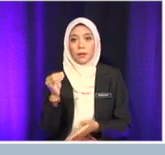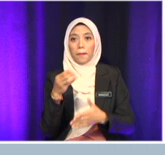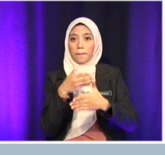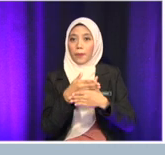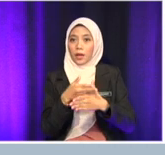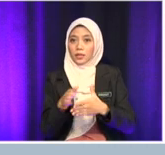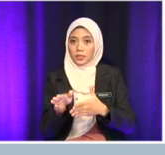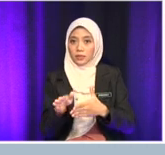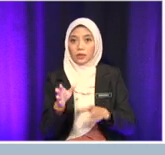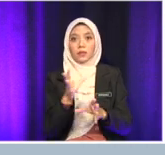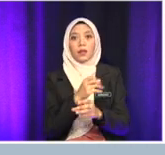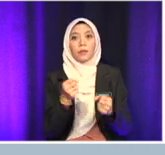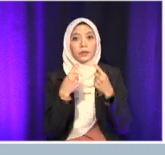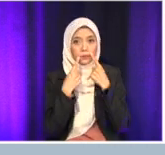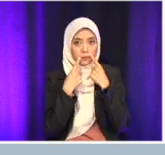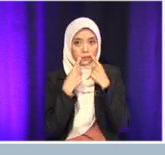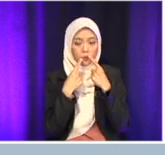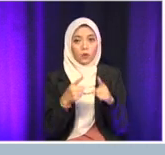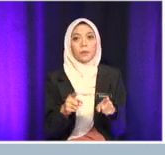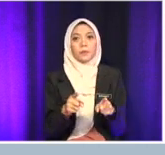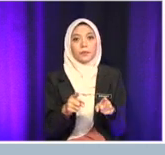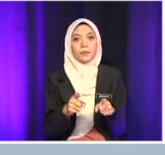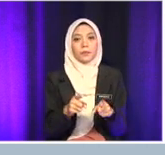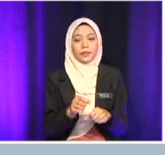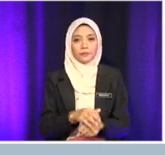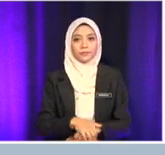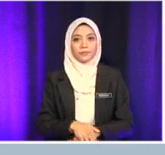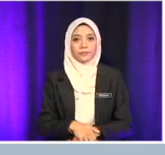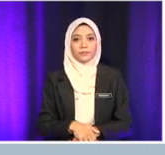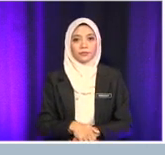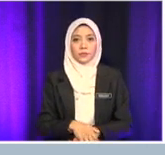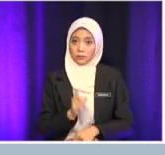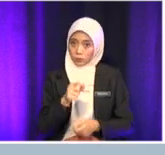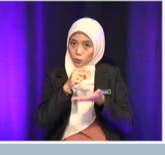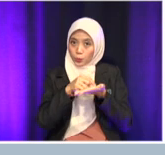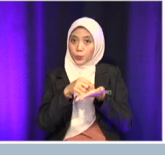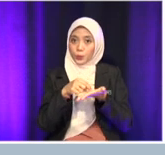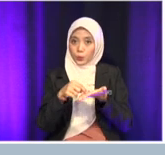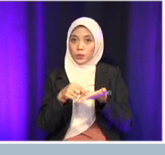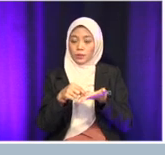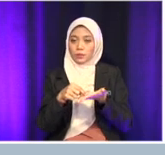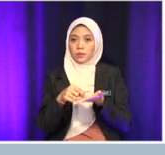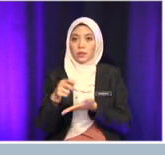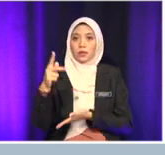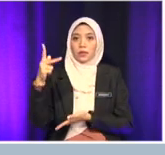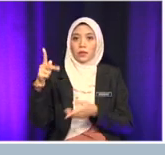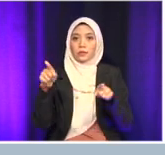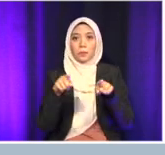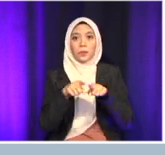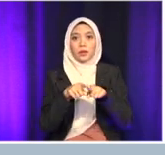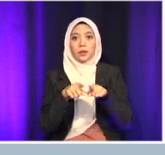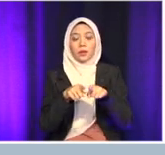jawabannya faktual Skala adalah 3 so tulis saja Oke sama dengan 3 ataupun